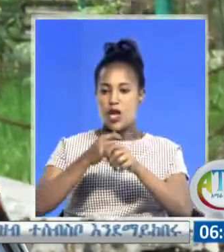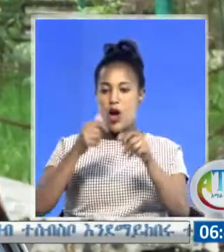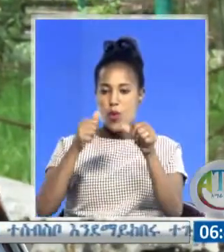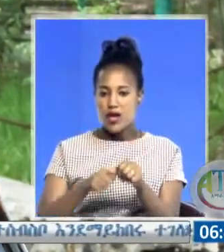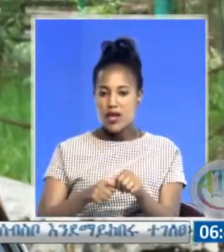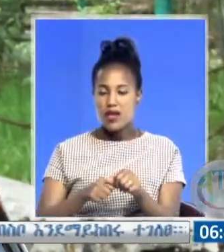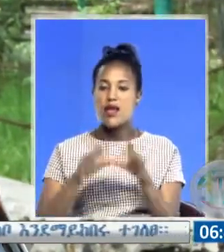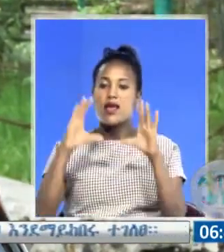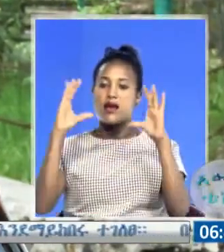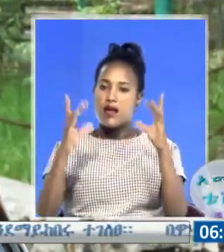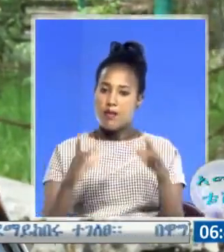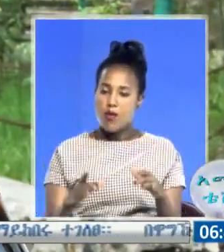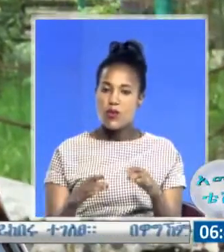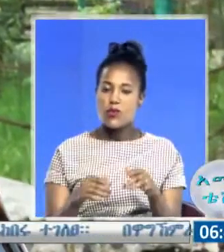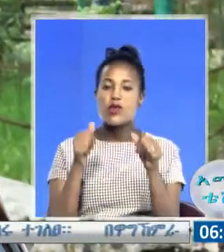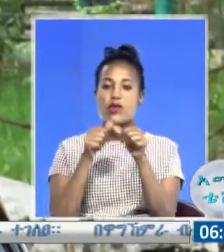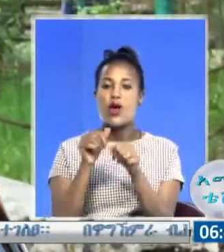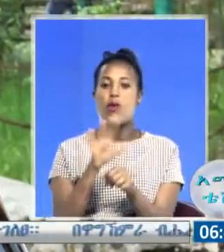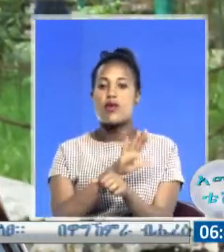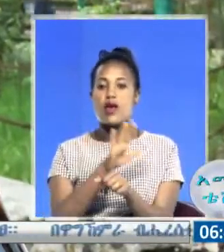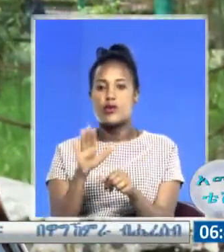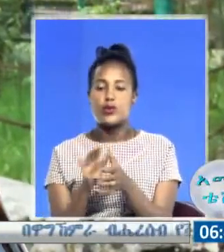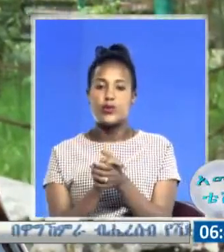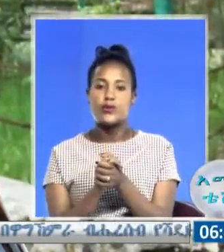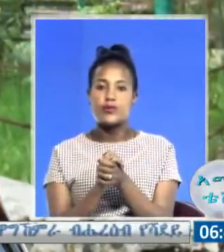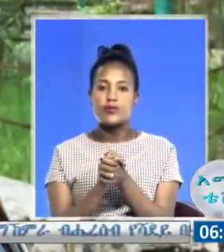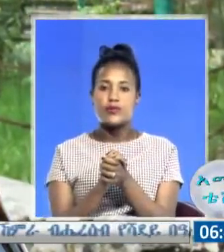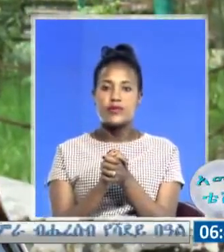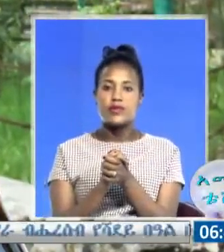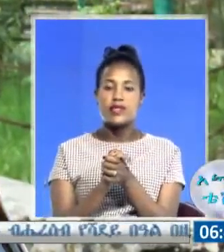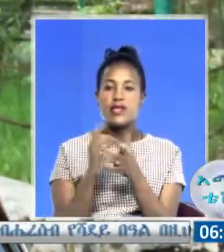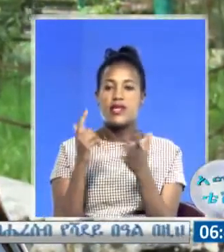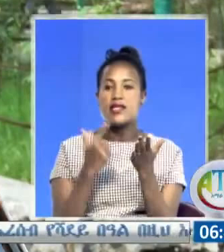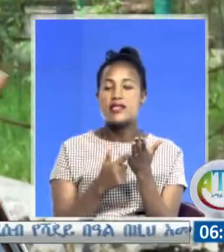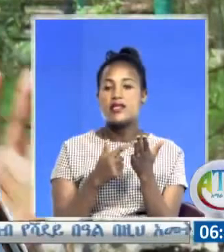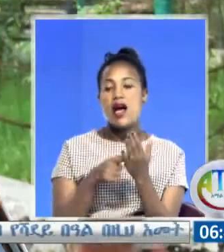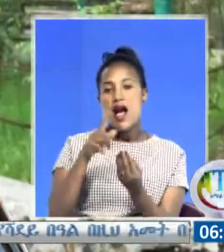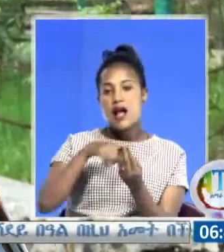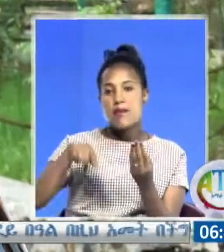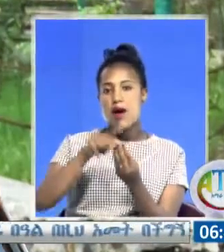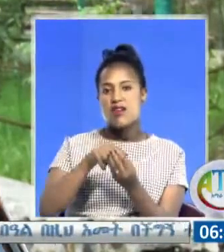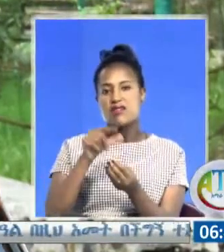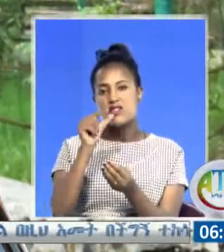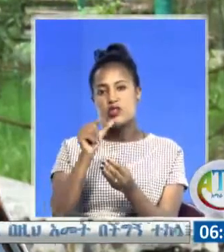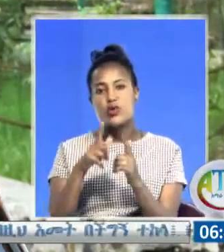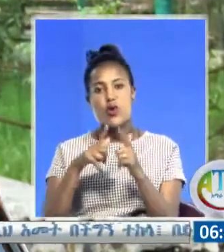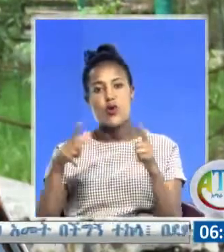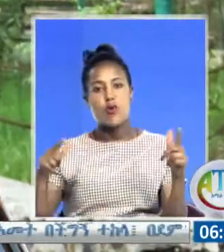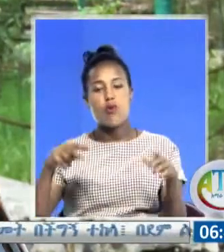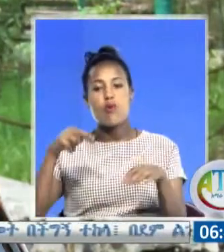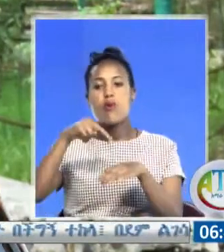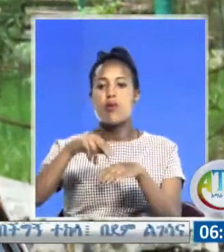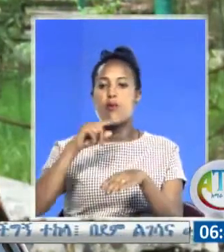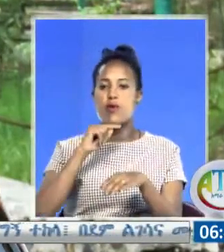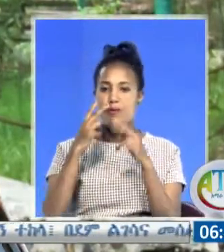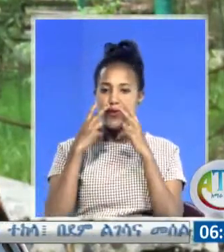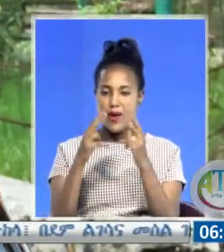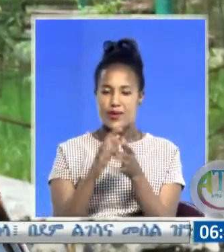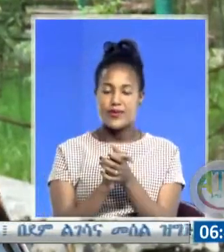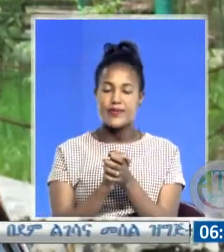ከርሞ ያቆያችሁ ድንቅልቅ ልችችች አካባቢዋ ትንሽ ትልቁ ቁሞ ነው